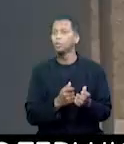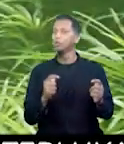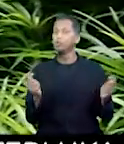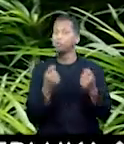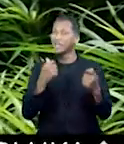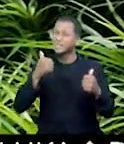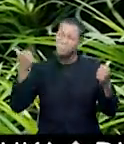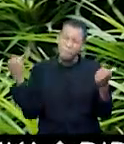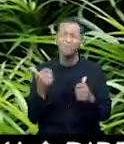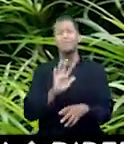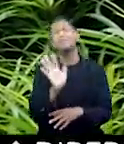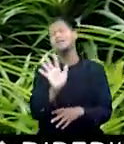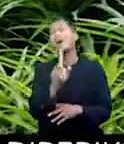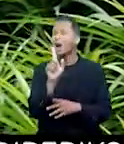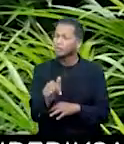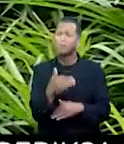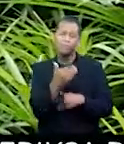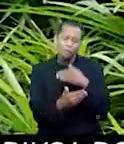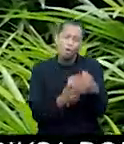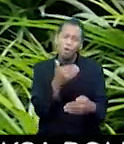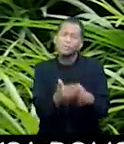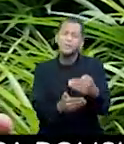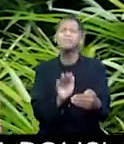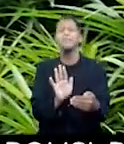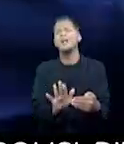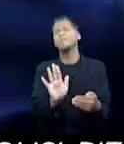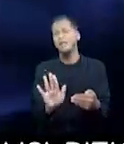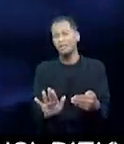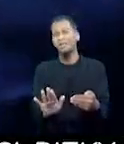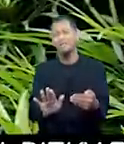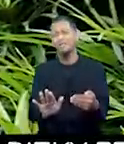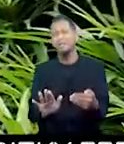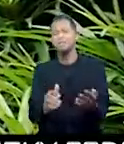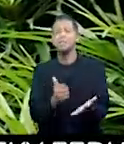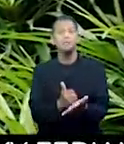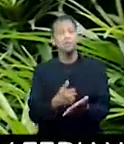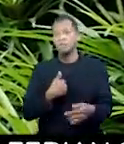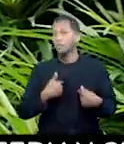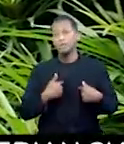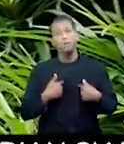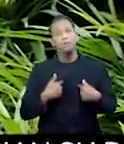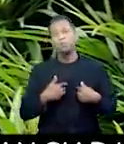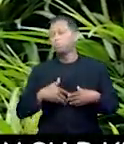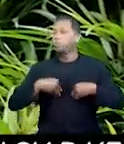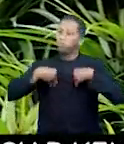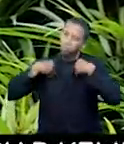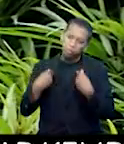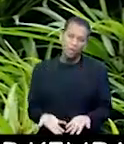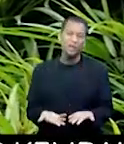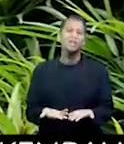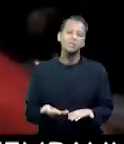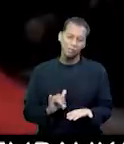proses. Ya nggak bagus, karena kan itu mengorbankan banyak orang ya. Ya saya sih cukup prihatin, dan menurut